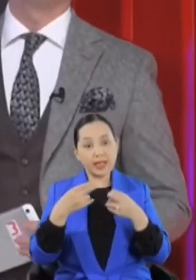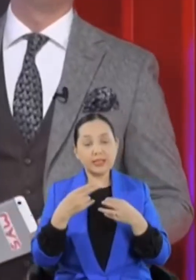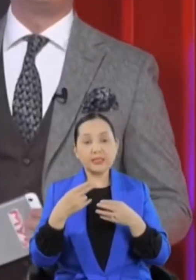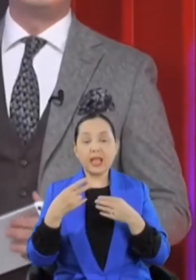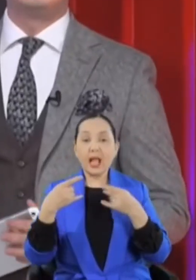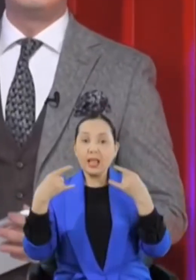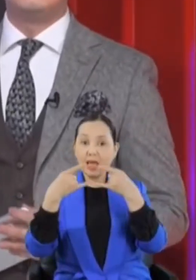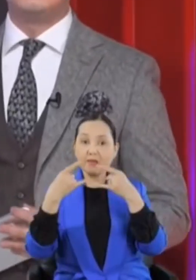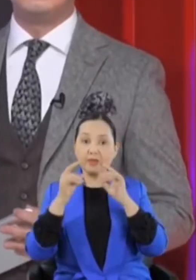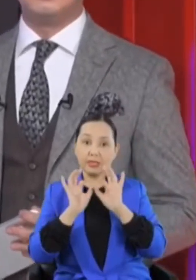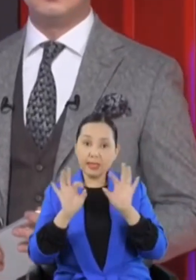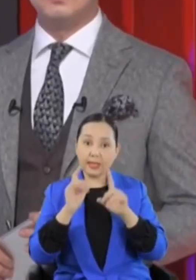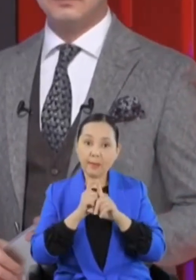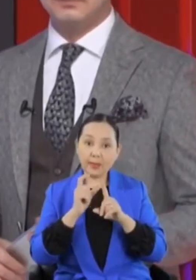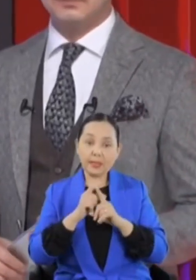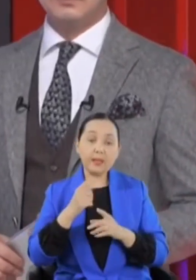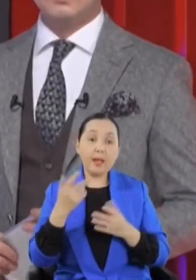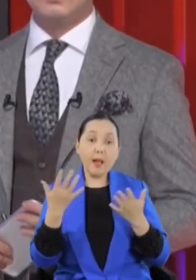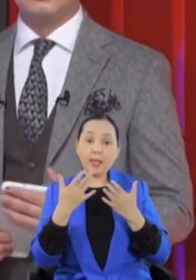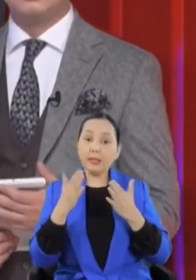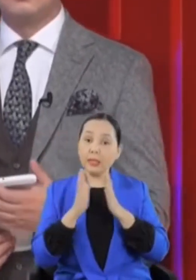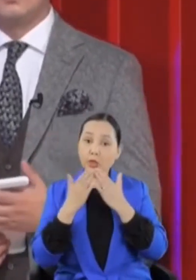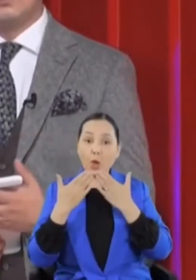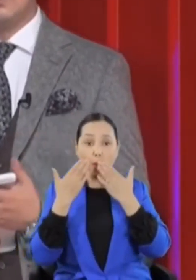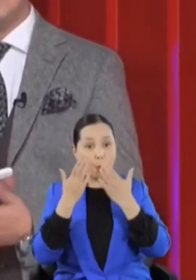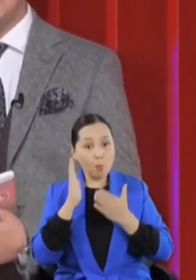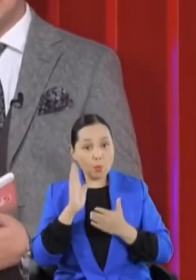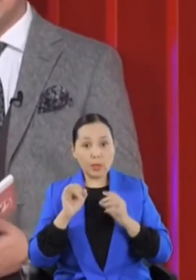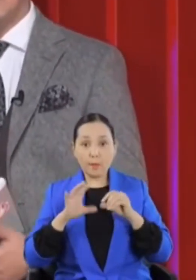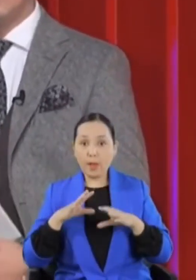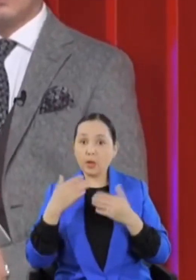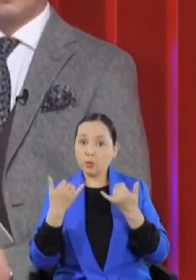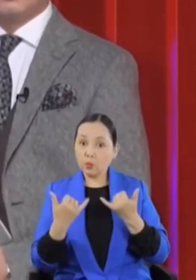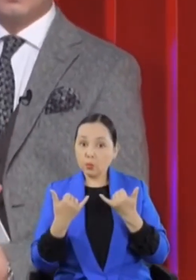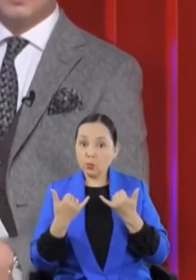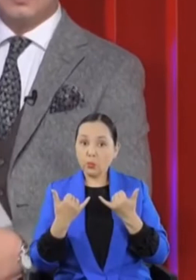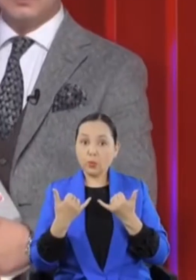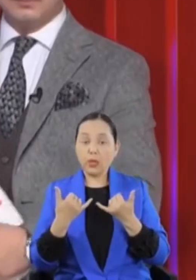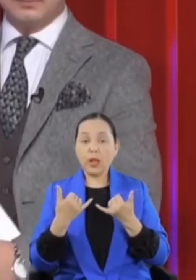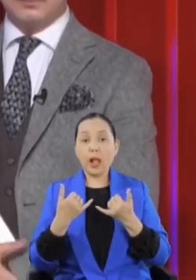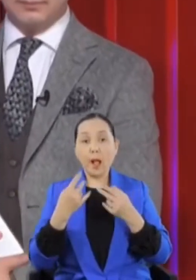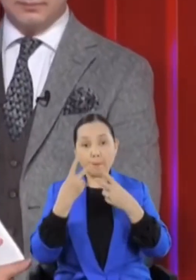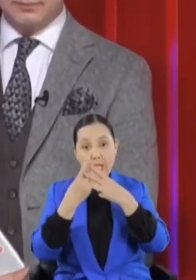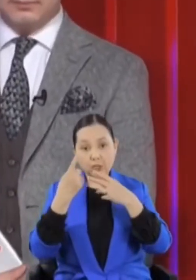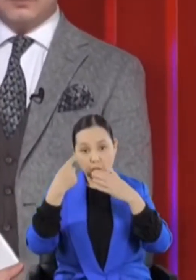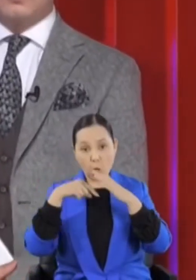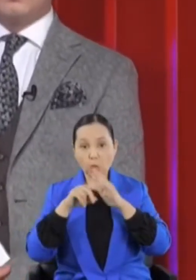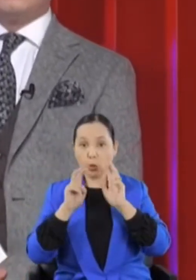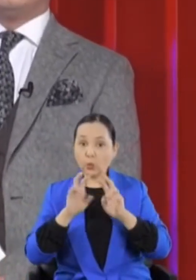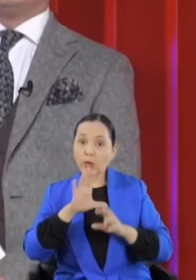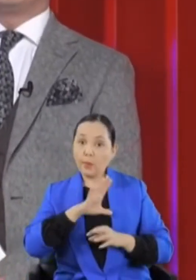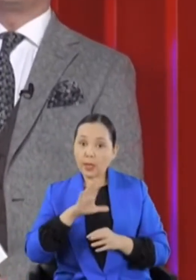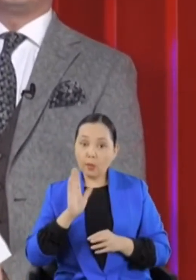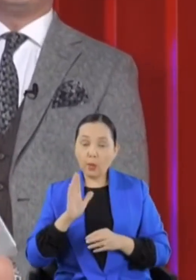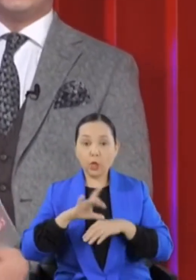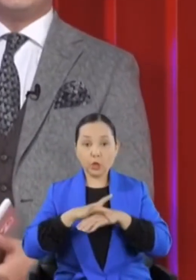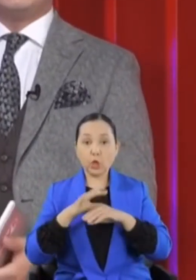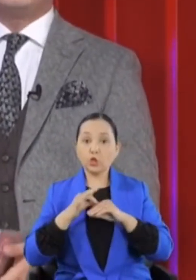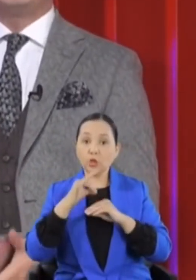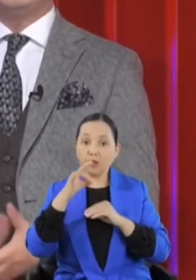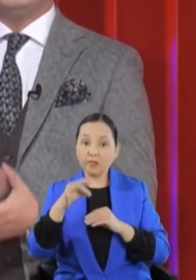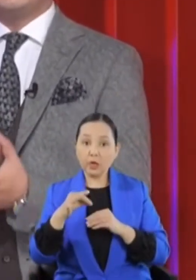Hayotdagi lavhada gap ketadigan insonlar ham qani edi kitob o'qigan bo'lganda balki bugun panjara ortida o'tirmagan bo'lardi.